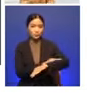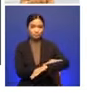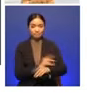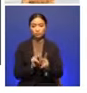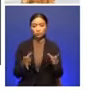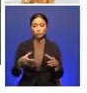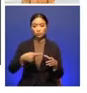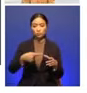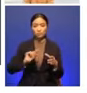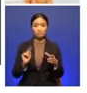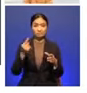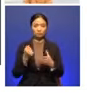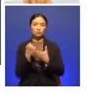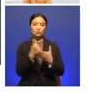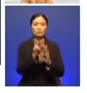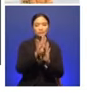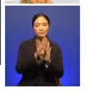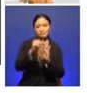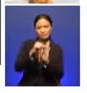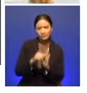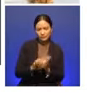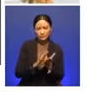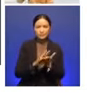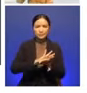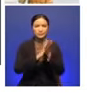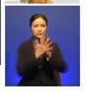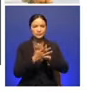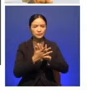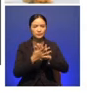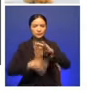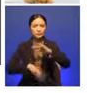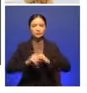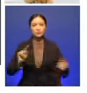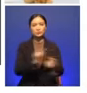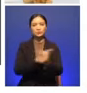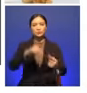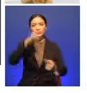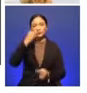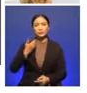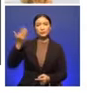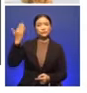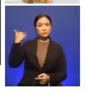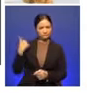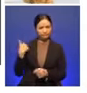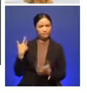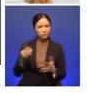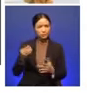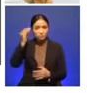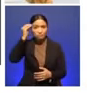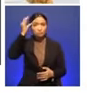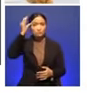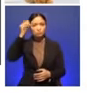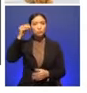แรกเนี่ยก็ไปเปลี่ยนแปลงระเบียบซึ่งไปทำลายรากฐานในสังคมไทยที่ในอดีตเนี่ยความรู้เหล่านี้อยู่